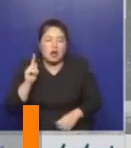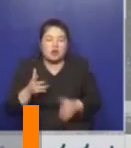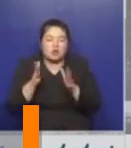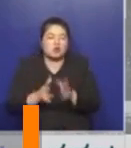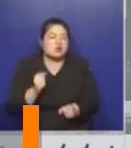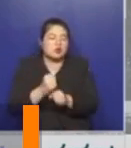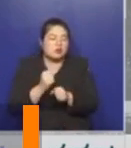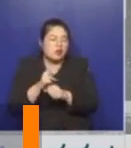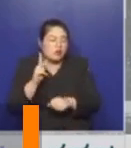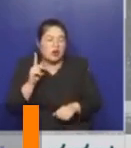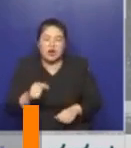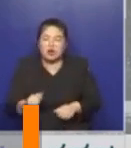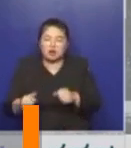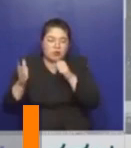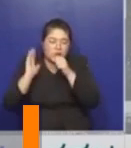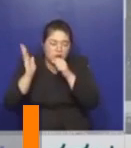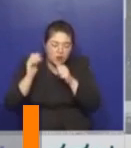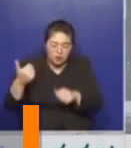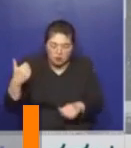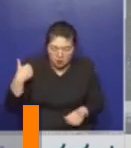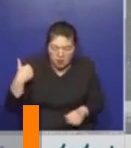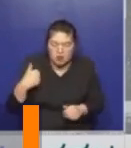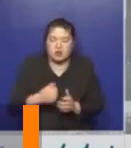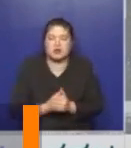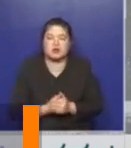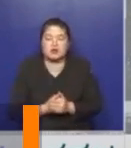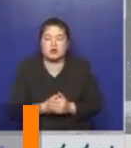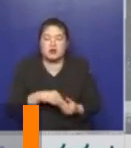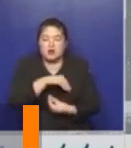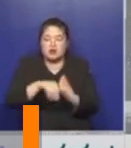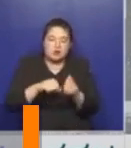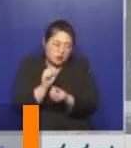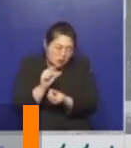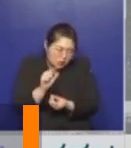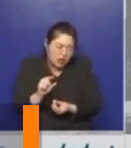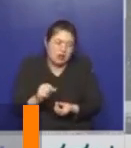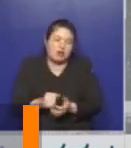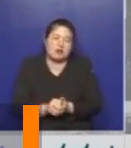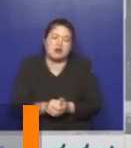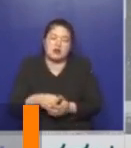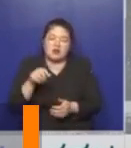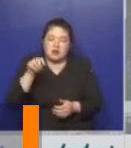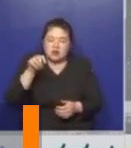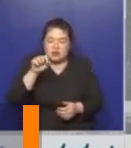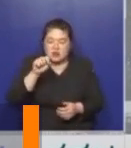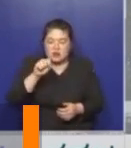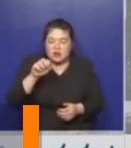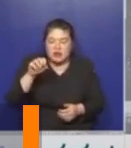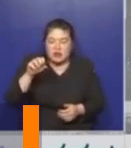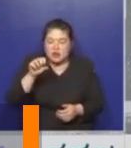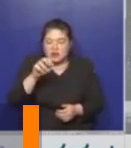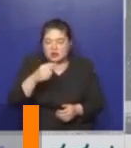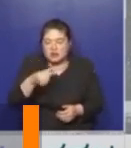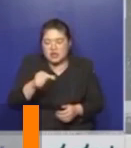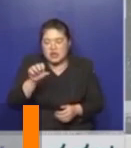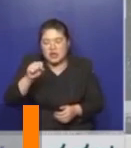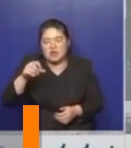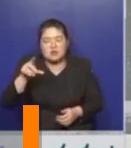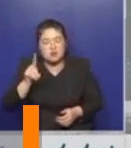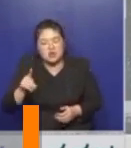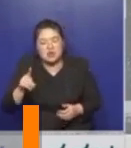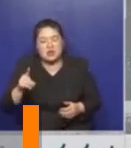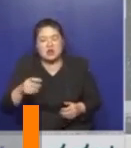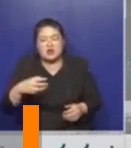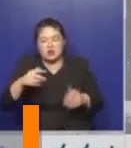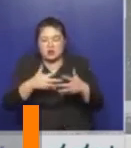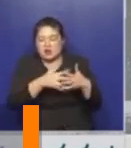ครับปฏิรูปด้านเศรษฐกิจประเทศไหนไม่ทราบนะครับถูกตัด gspไปจากสหรัฐอเมริกาเรื่องนี้ล้มเหลวชัดกับหน้าหายมาก